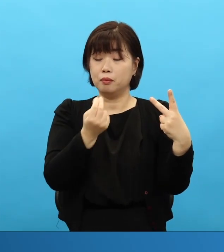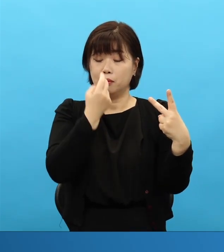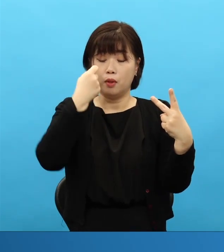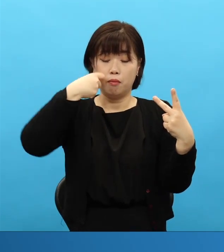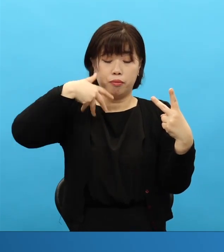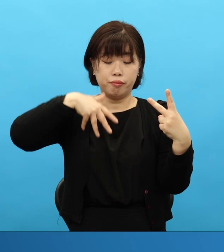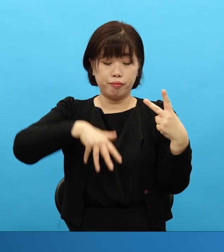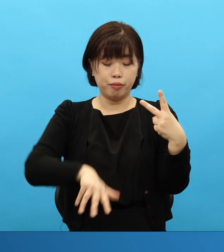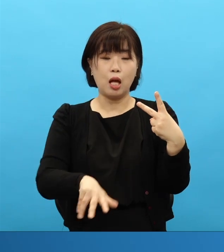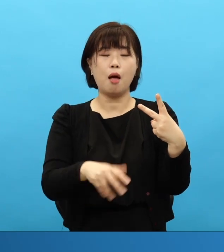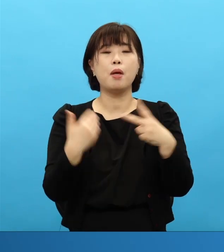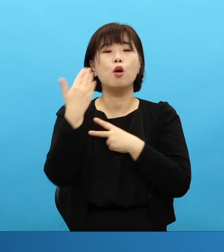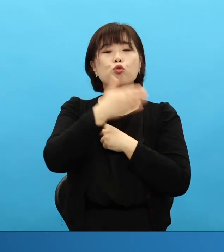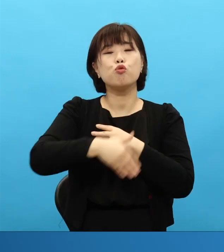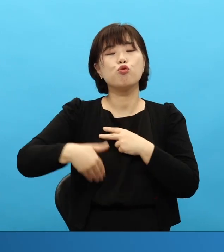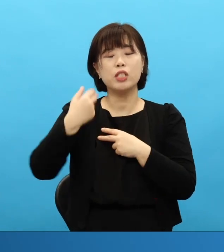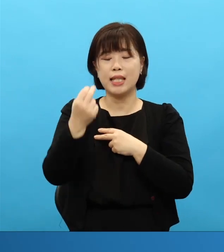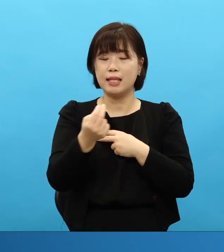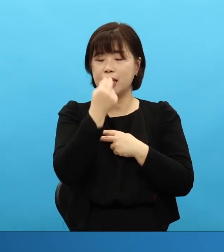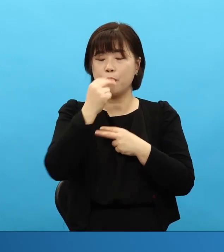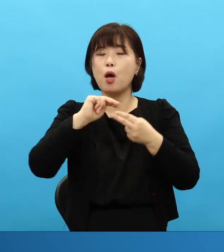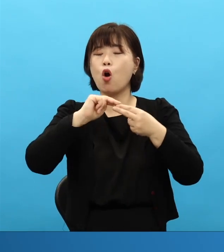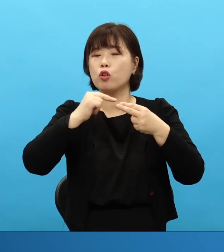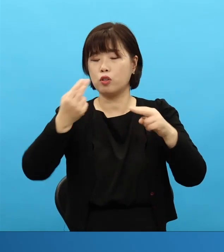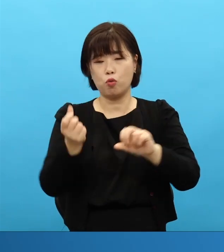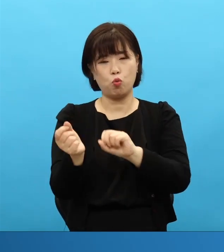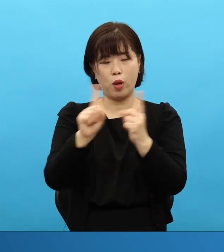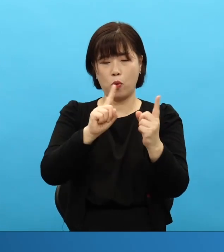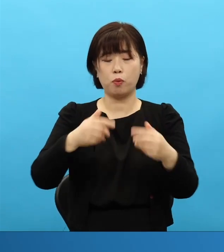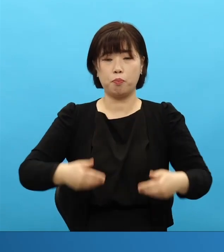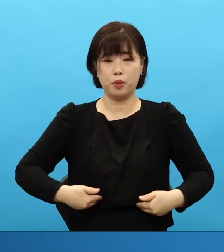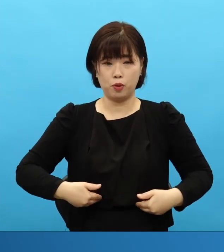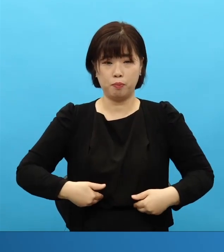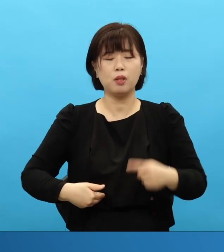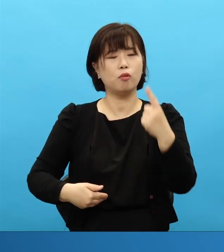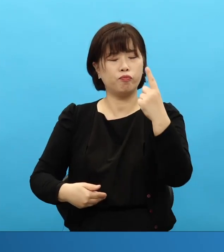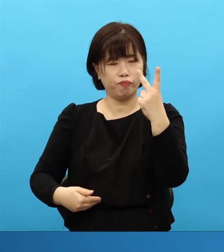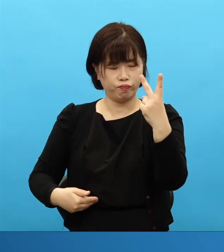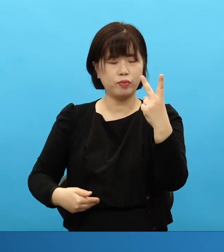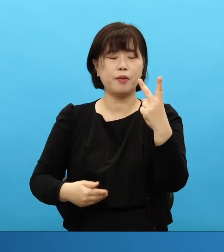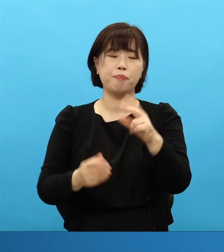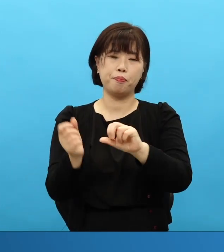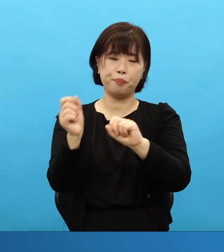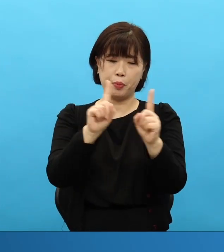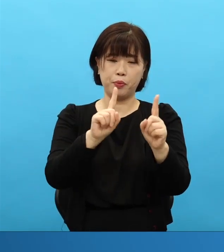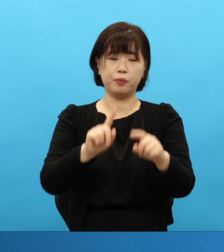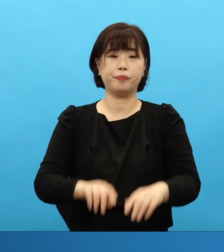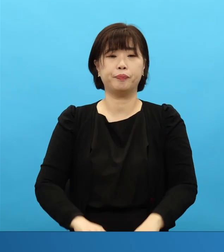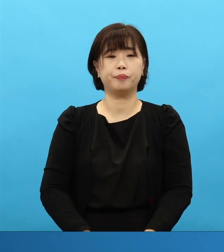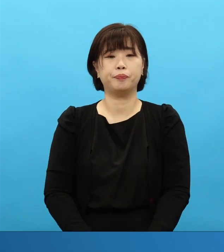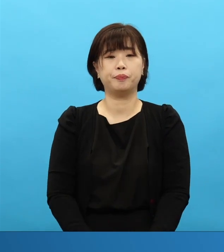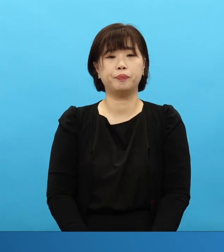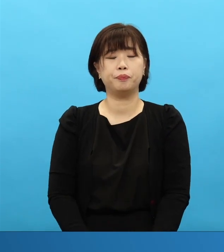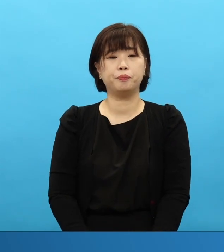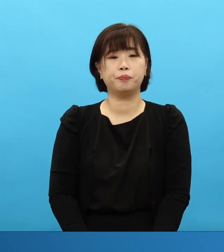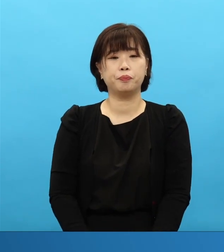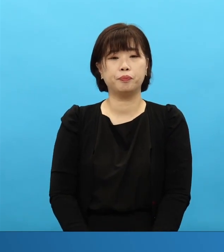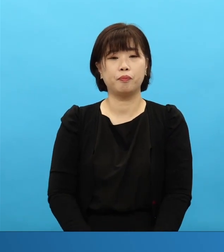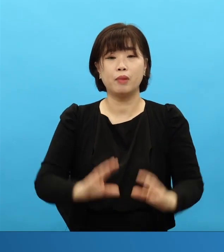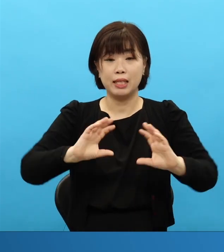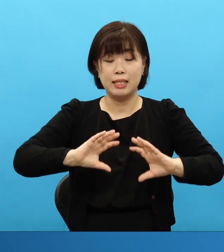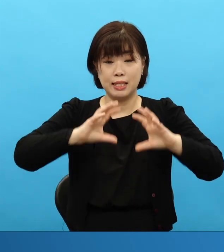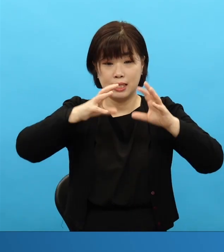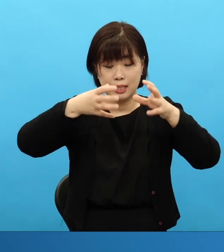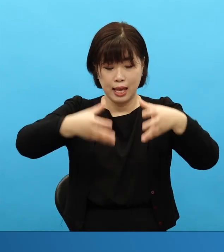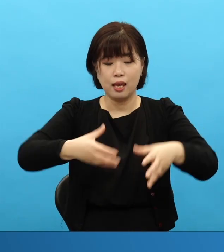Through proper breathing, find the lifeline of your body. 무조건 그렇습니다. Absolutely, that's the case. 그럼 세계 복음을 하는